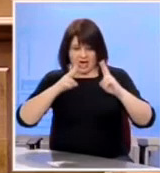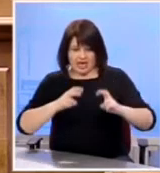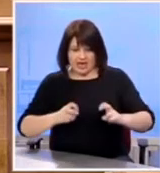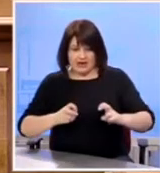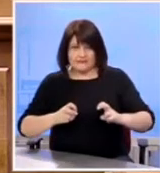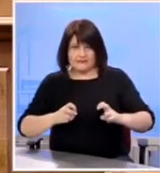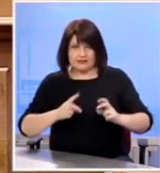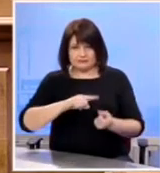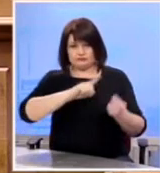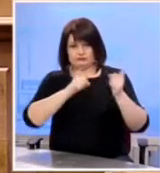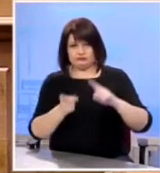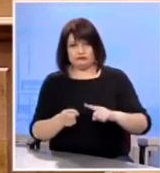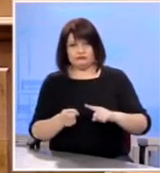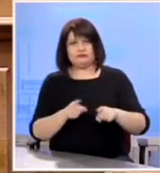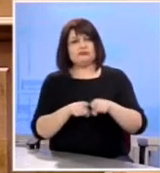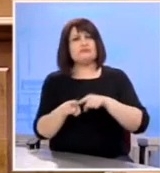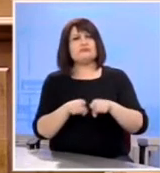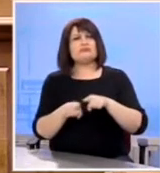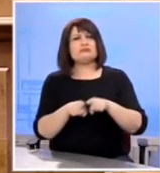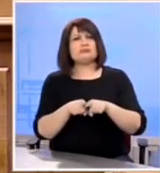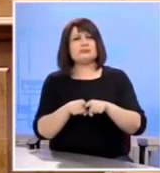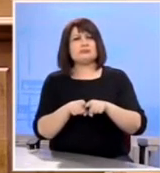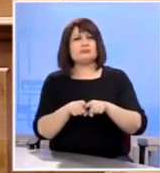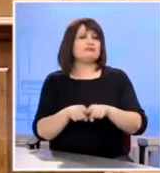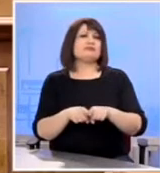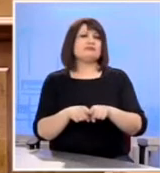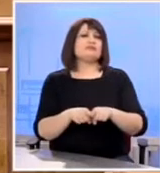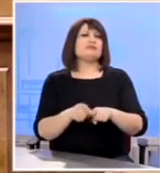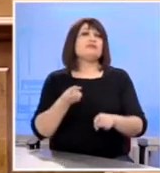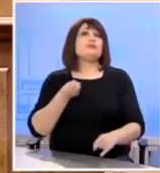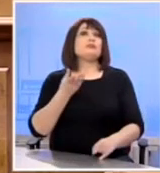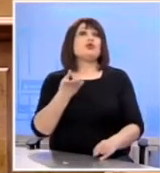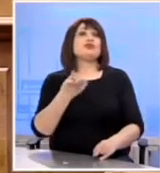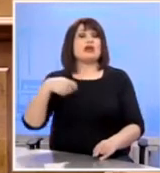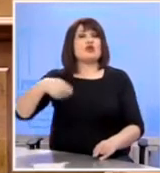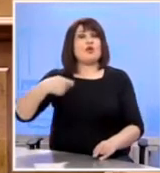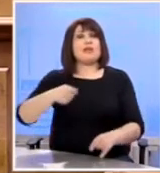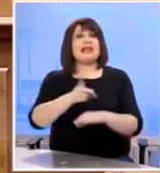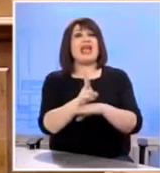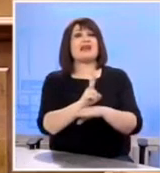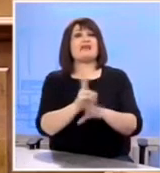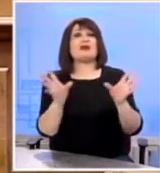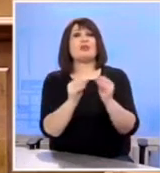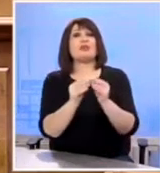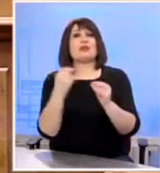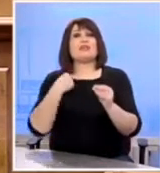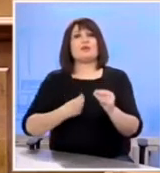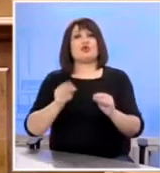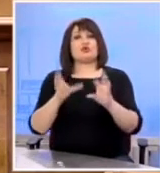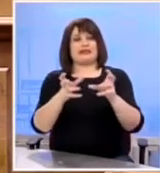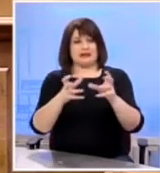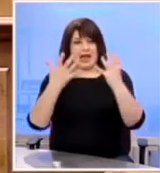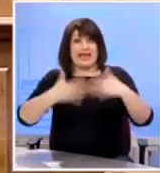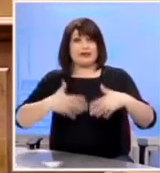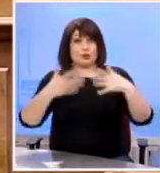ευθεία αντιστρόφως ανάλογη συσχέτιση μεταξύ όγκου και περιεχομένου νομικών εγγράφων που αφορούν στη λειτουργία των δημόσιων τηλεοπτικών